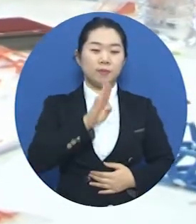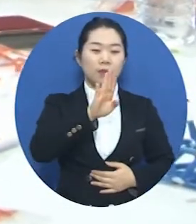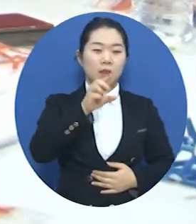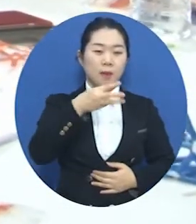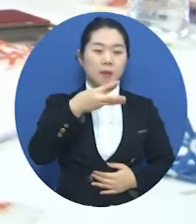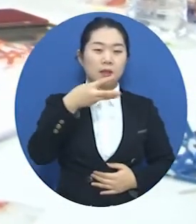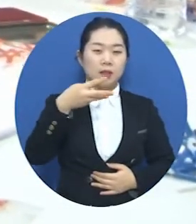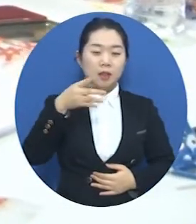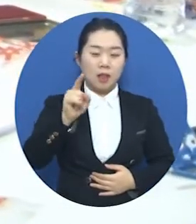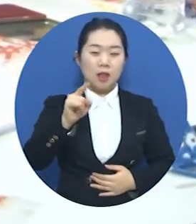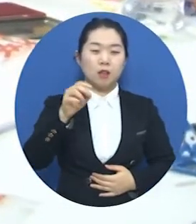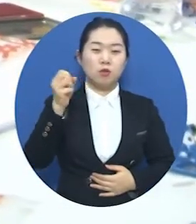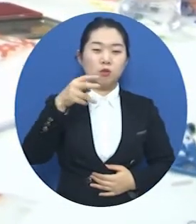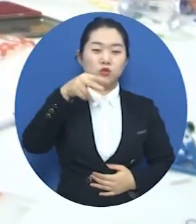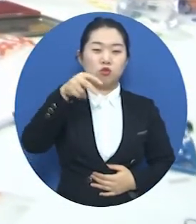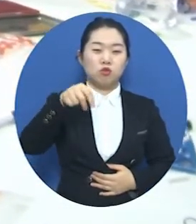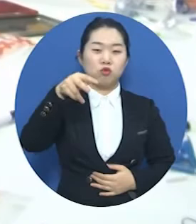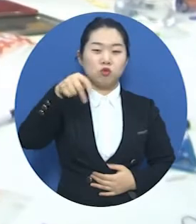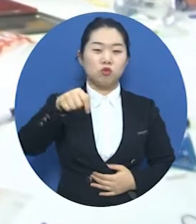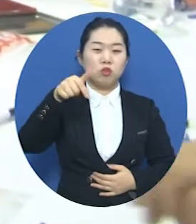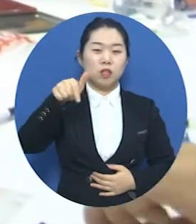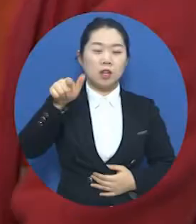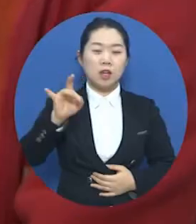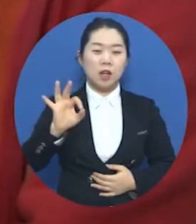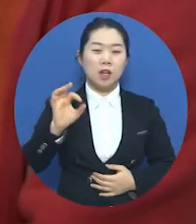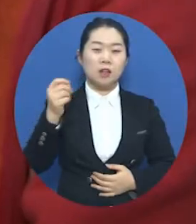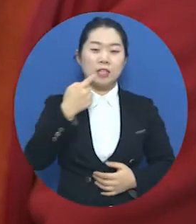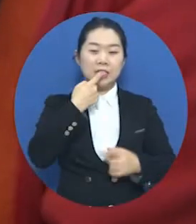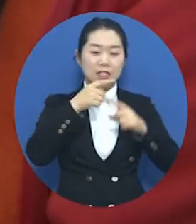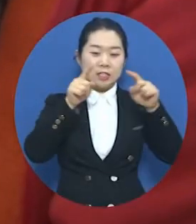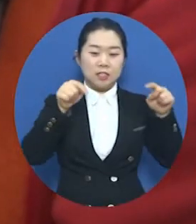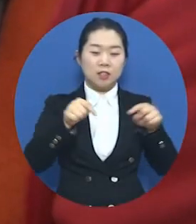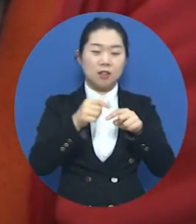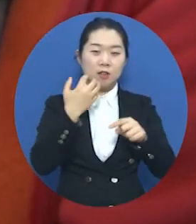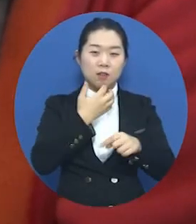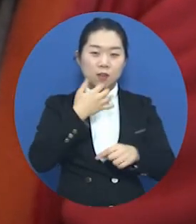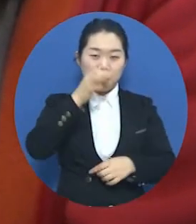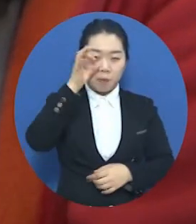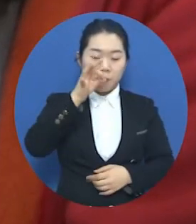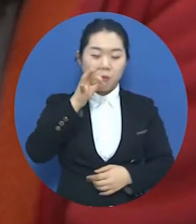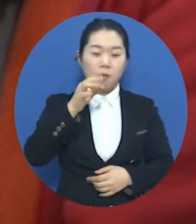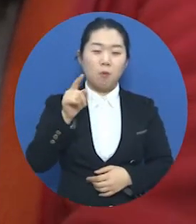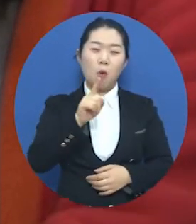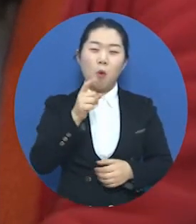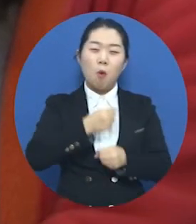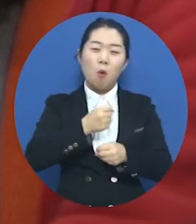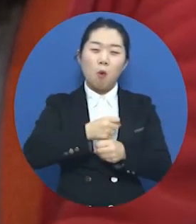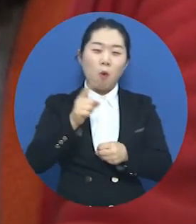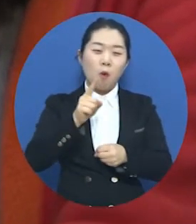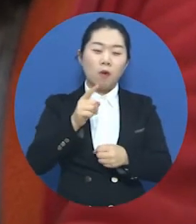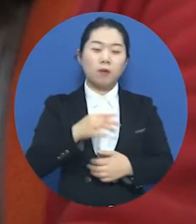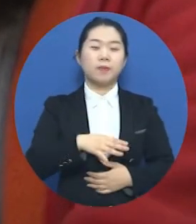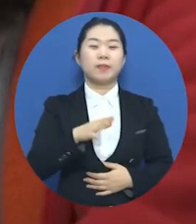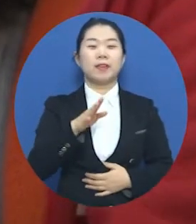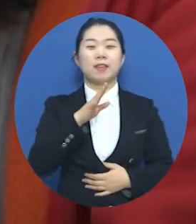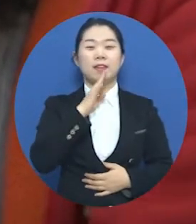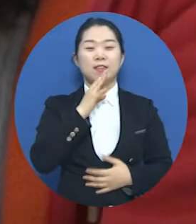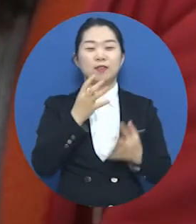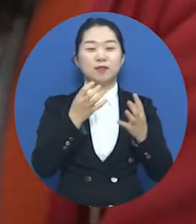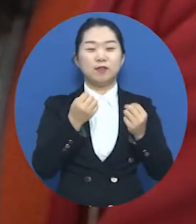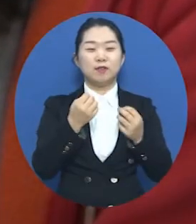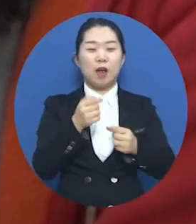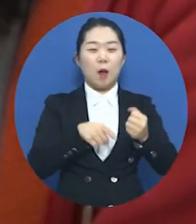눈에 띄는데요. 무엇을 만들려는 걸까요? 네, 바로 수학 원리를 활용한 수학 구조물,